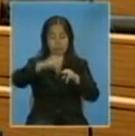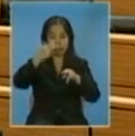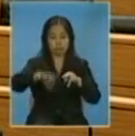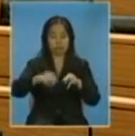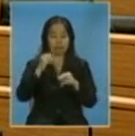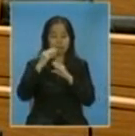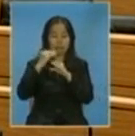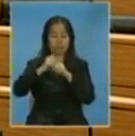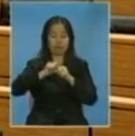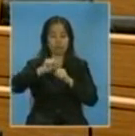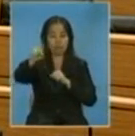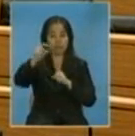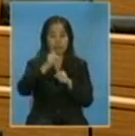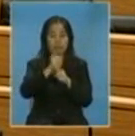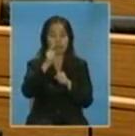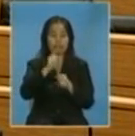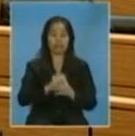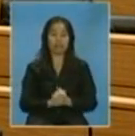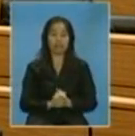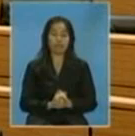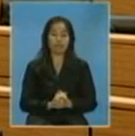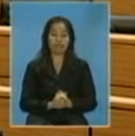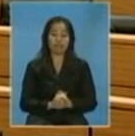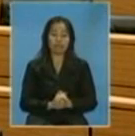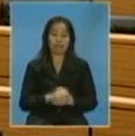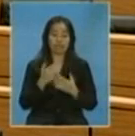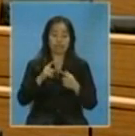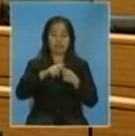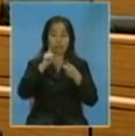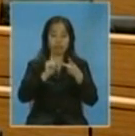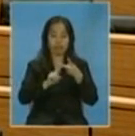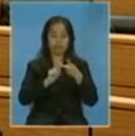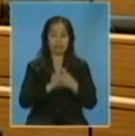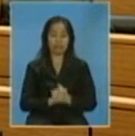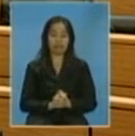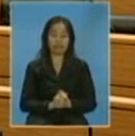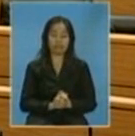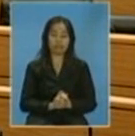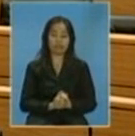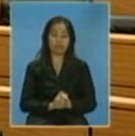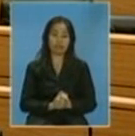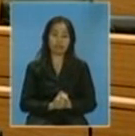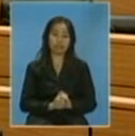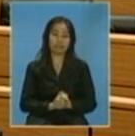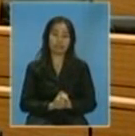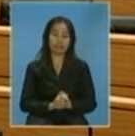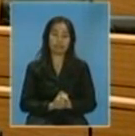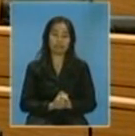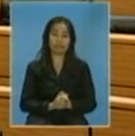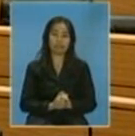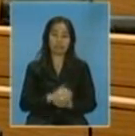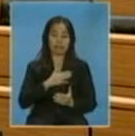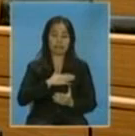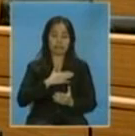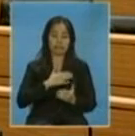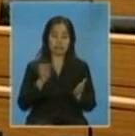โลกนี้จะไปถึงไหนประการที่2ครับที่ผมก็จะหนุนก็ล